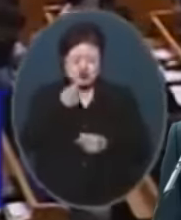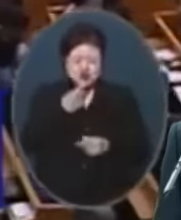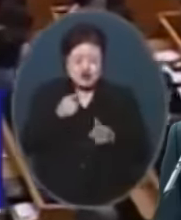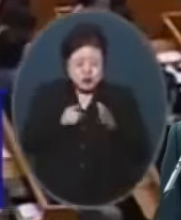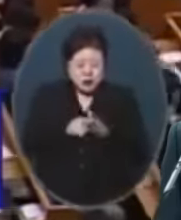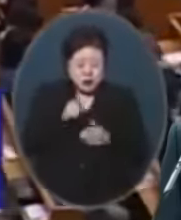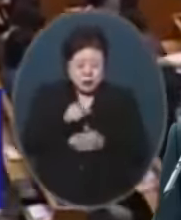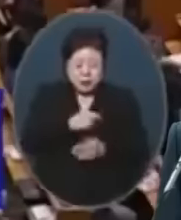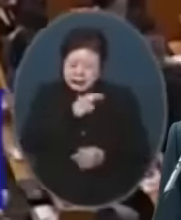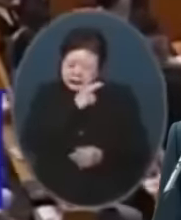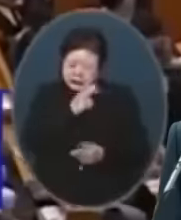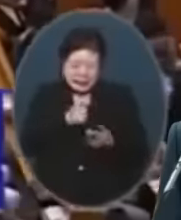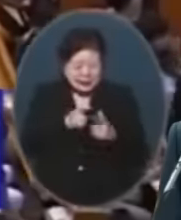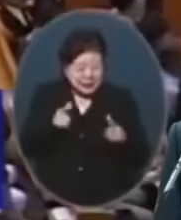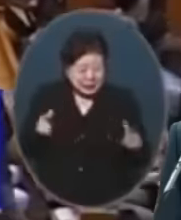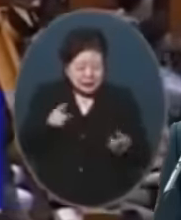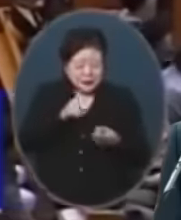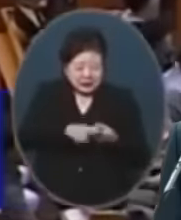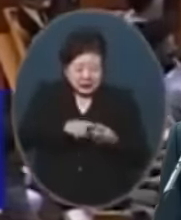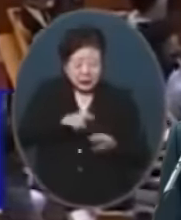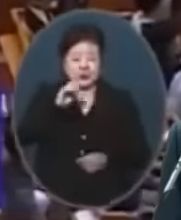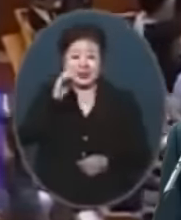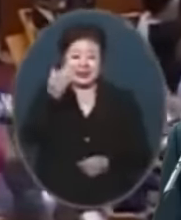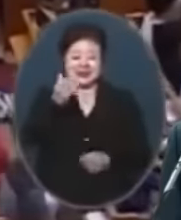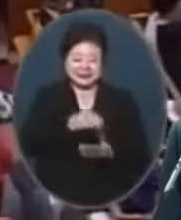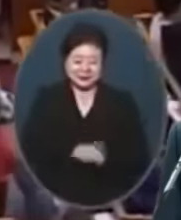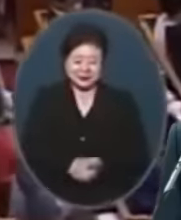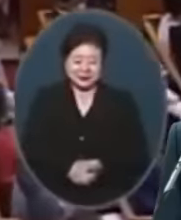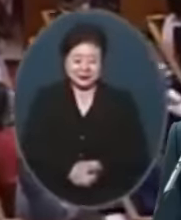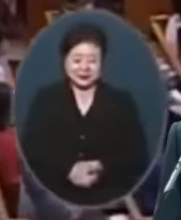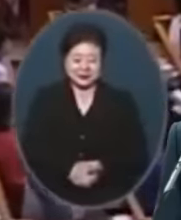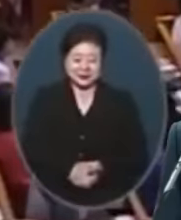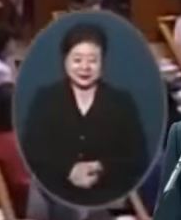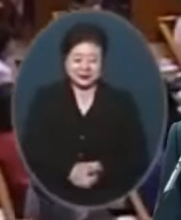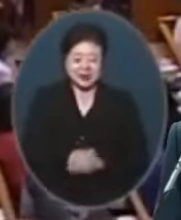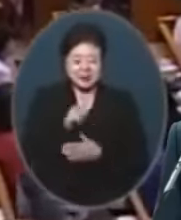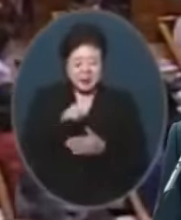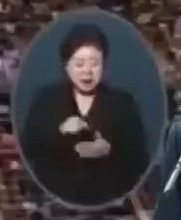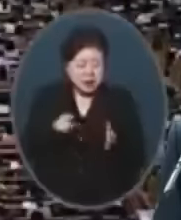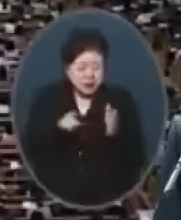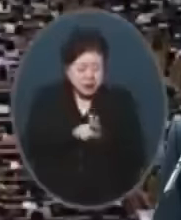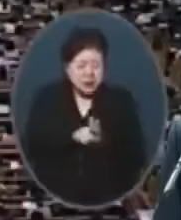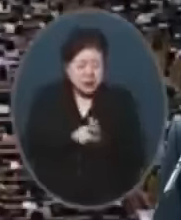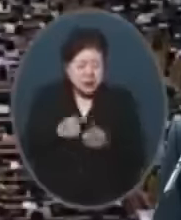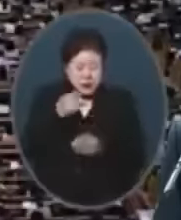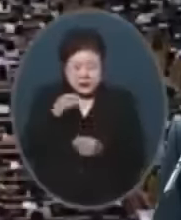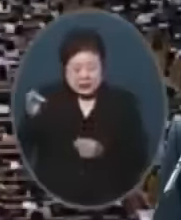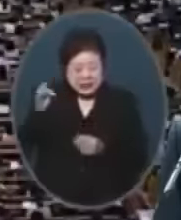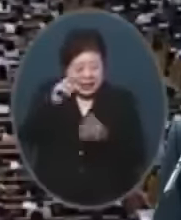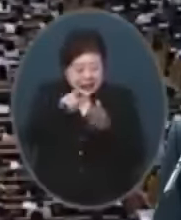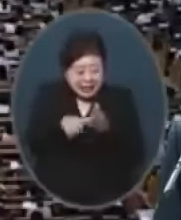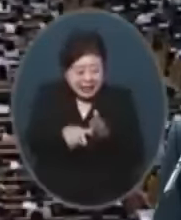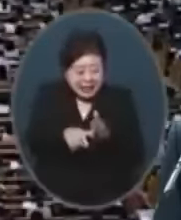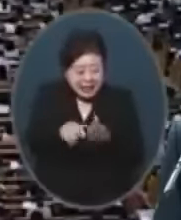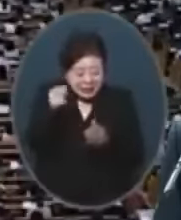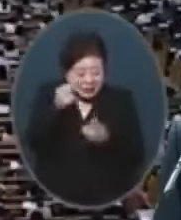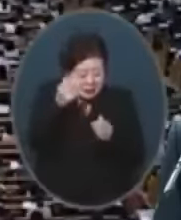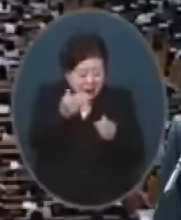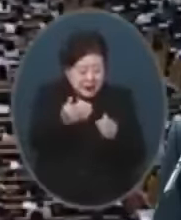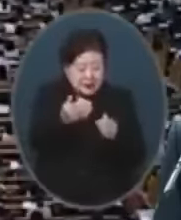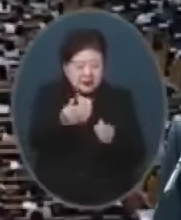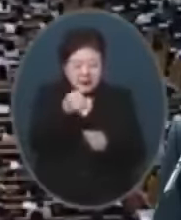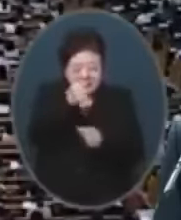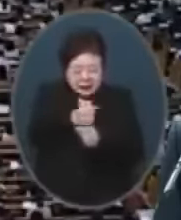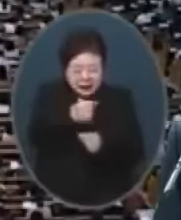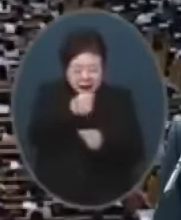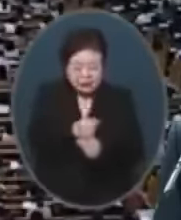마음에 의심하지 아니하면 그대로 되리라고 말씀하셨습니다. 마음에 믿고 입술로 시인하면 성령께서